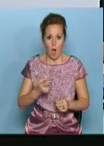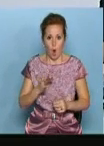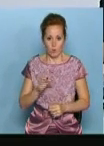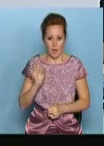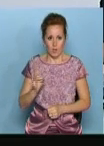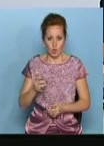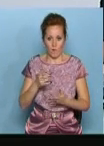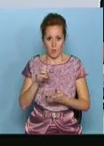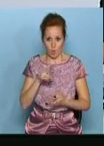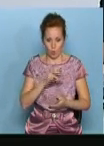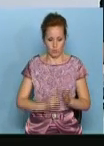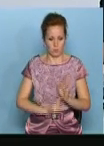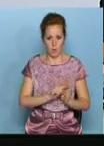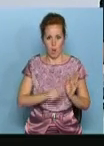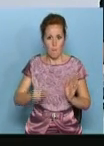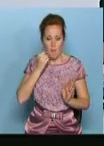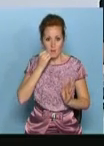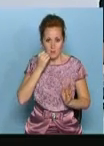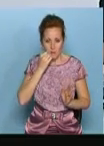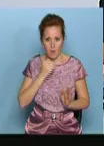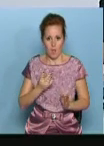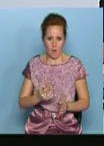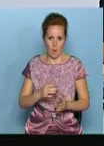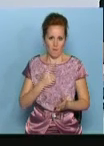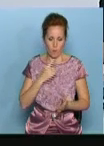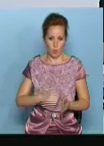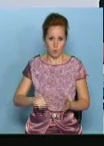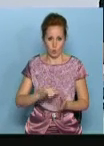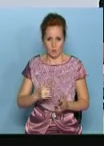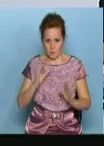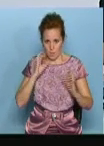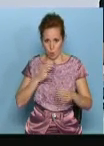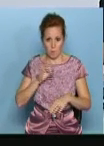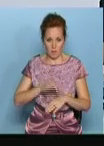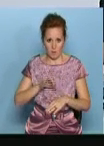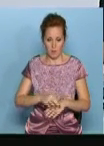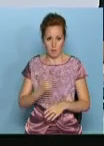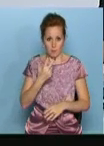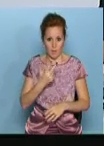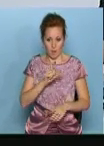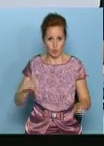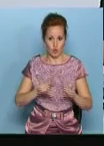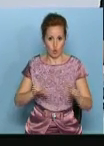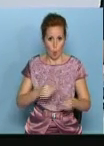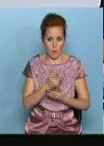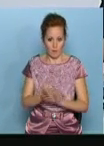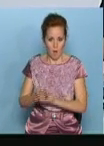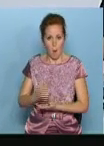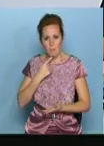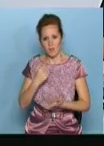дошел и до Москвы. В Удмуртии с подозрением на серозный менингит в инфекционной больнице сейчас находятся трое школьников. Подтвердится ли у